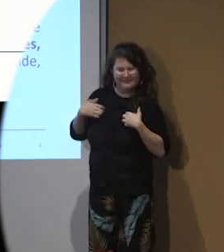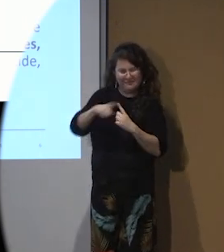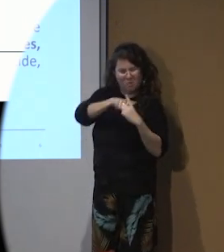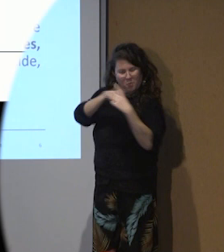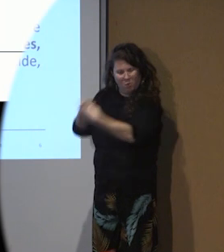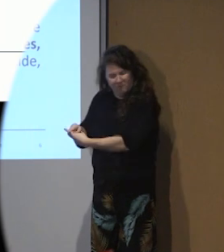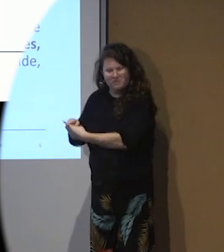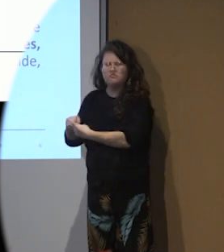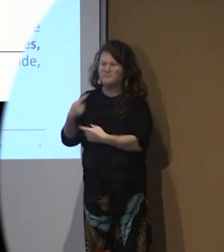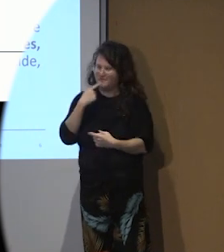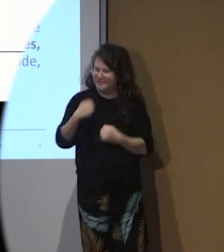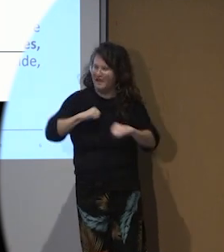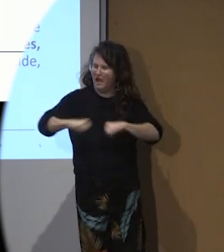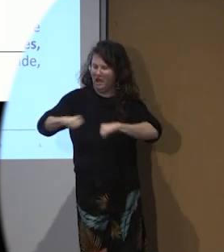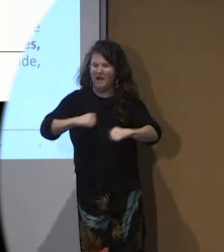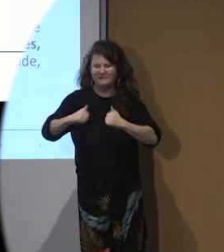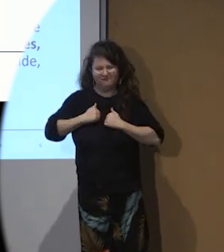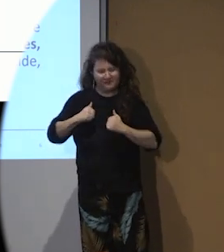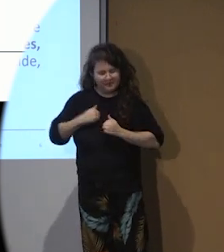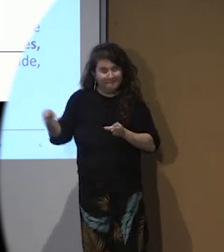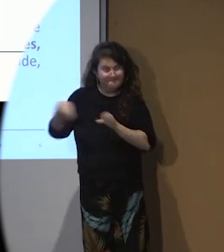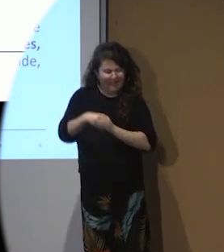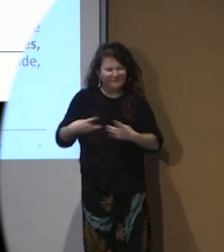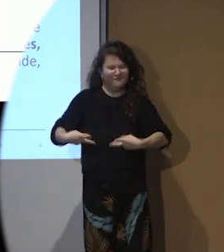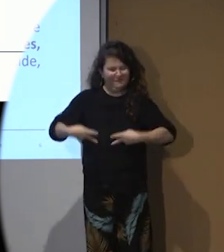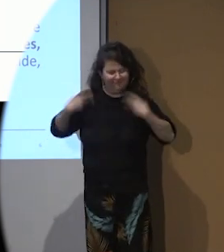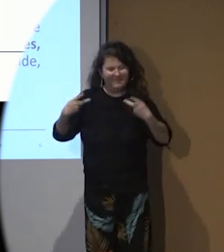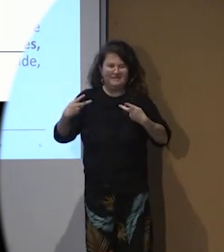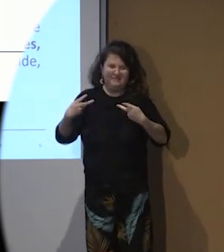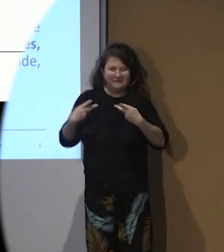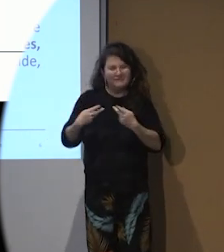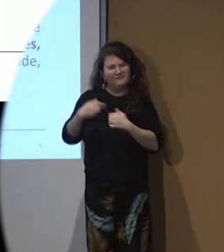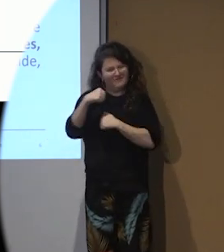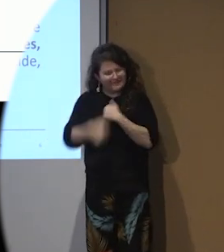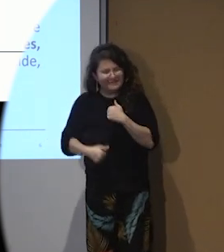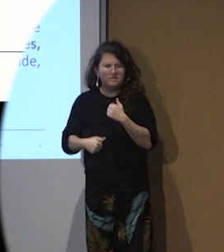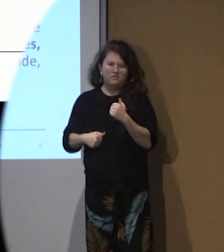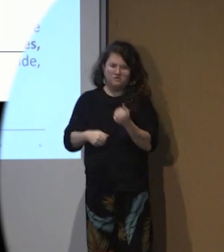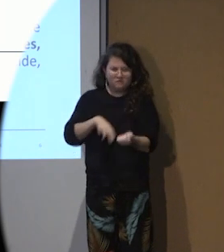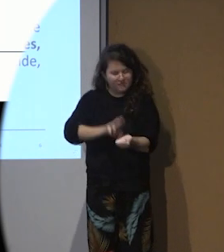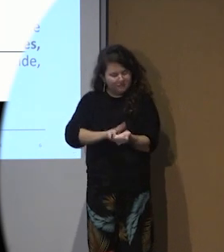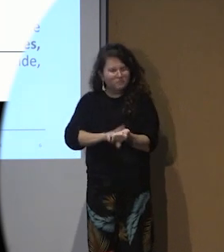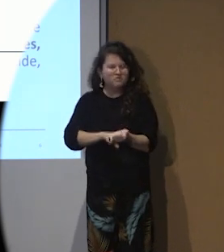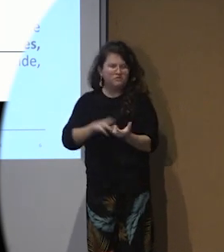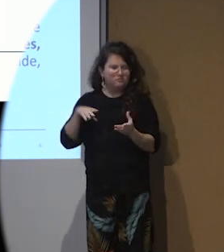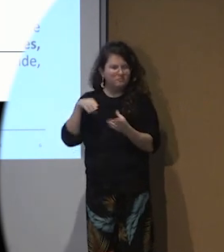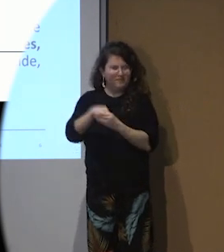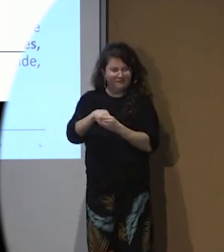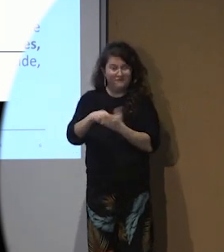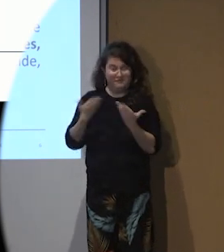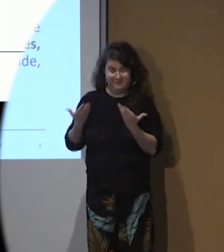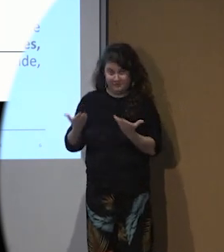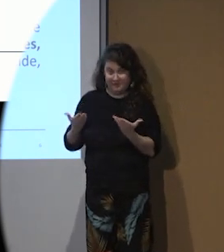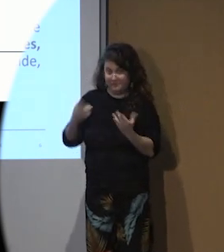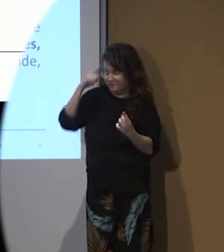notre mode de vie. Donc, les bienfaits de l'activité physique et sportive vont être prouvés sur